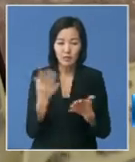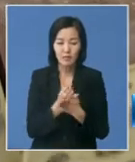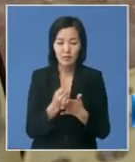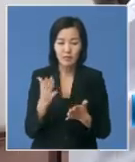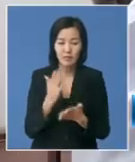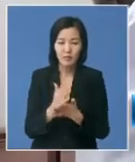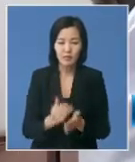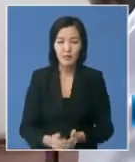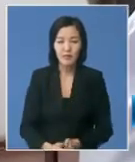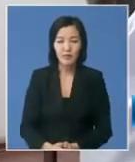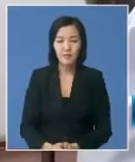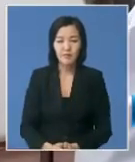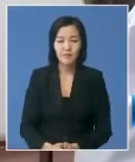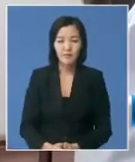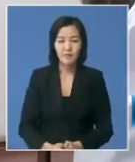зауыт басшысы.